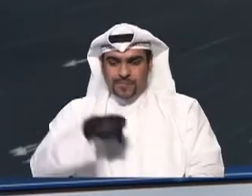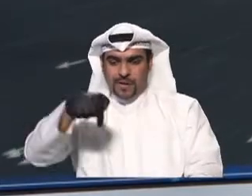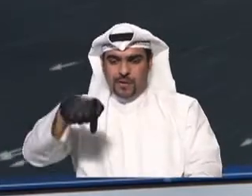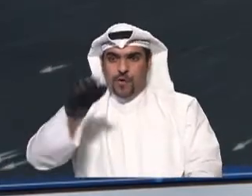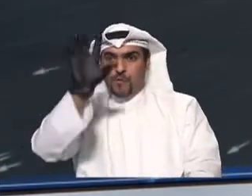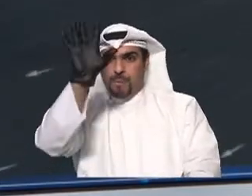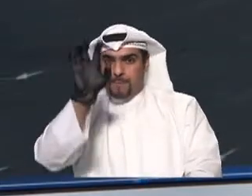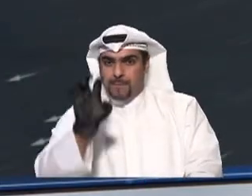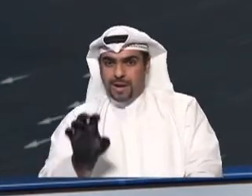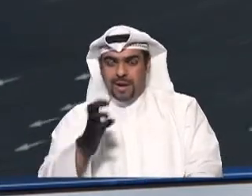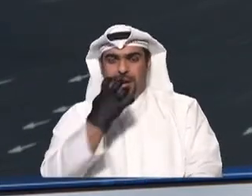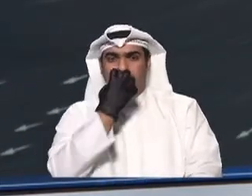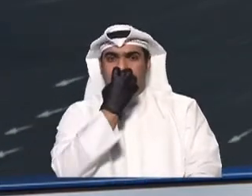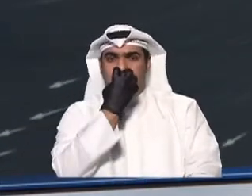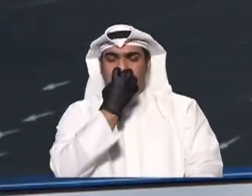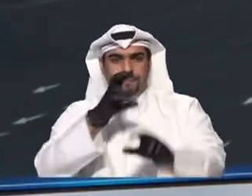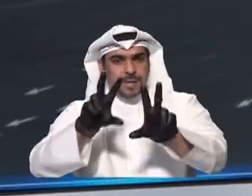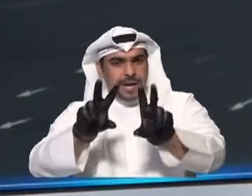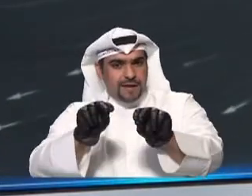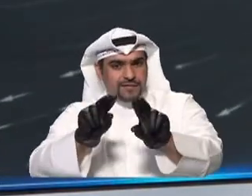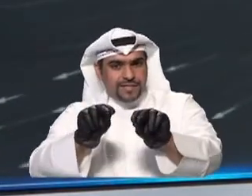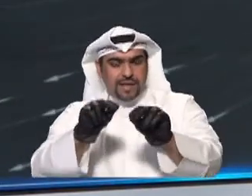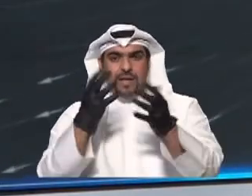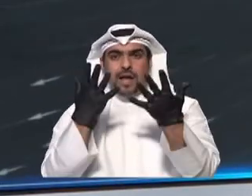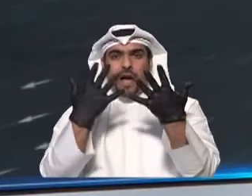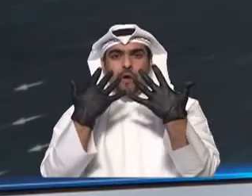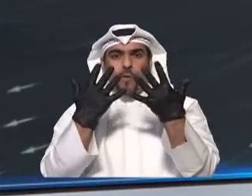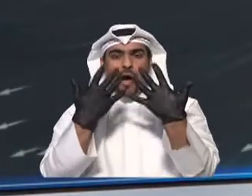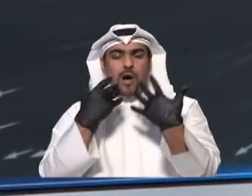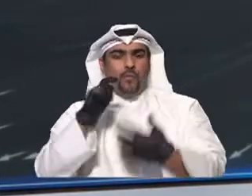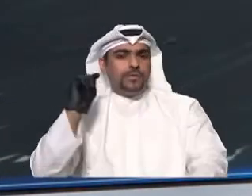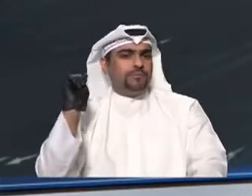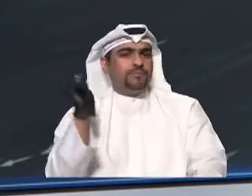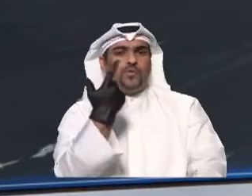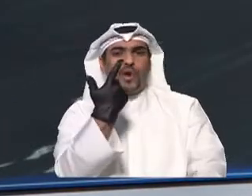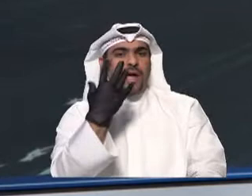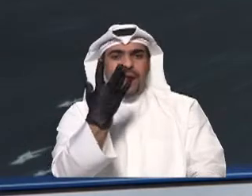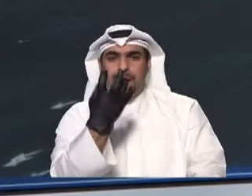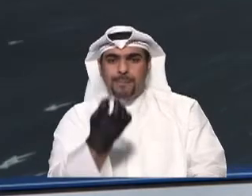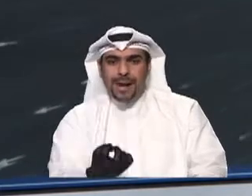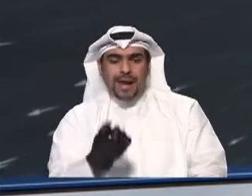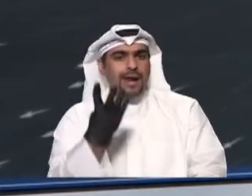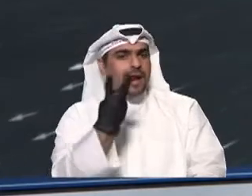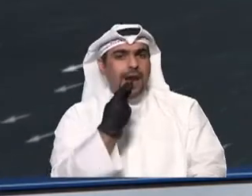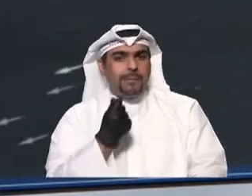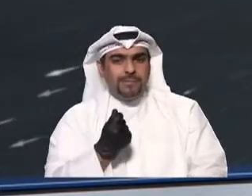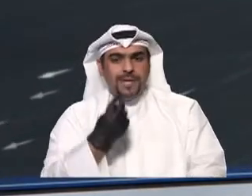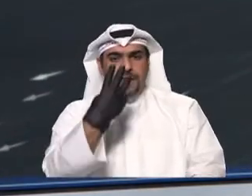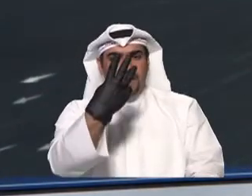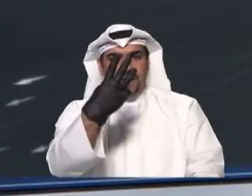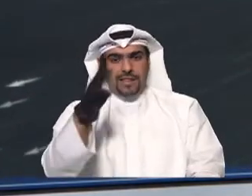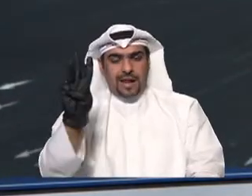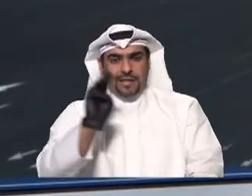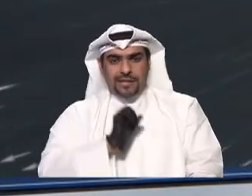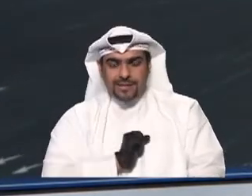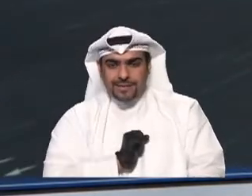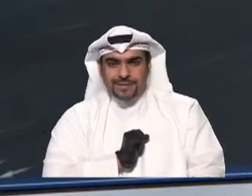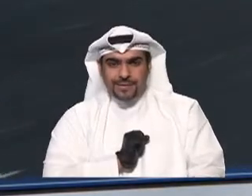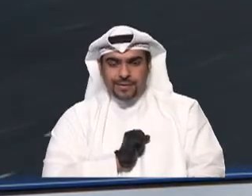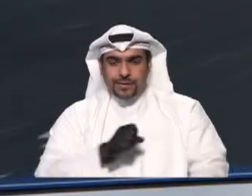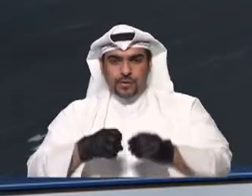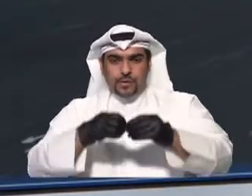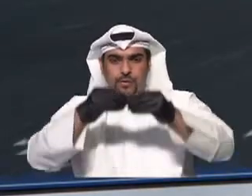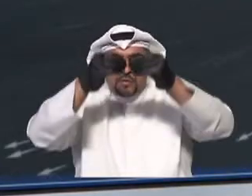للحرارة والرياح شمالية غربية خفيفة لمعتدل السرعة، تتراوح سرعتها ما بين 10 إلى 30 كيلومتر الساعة، وأيضا يترسب